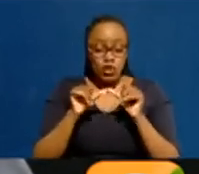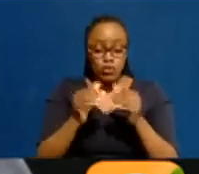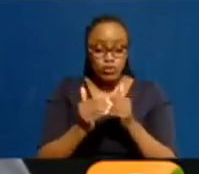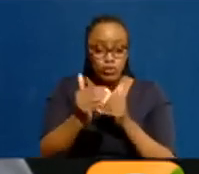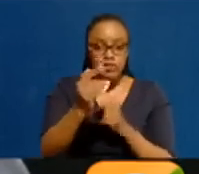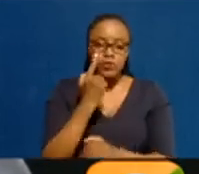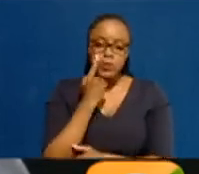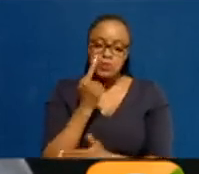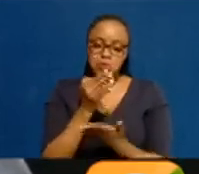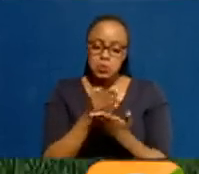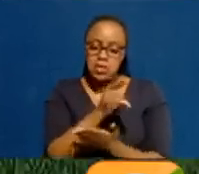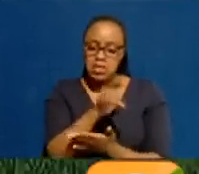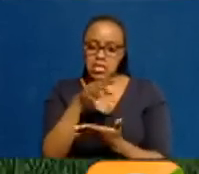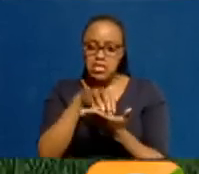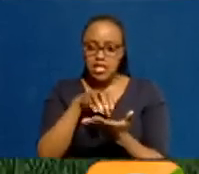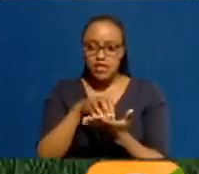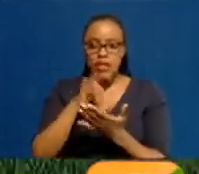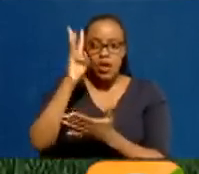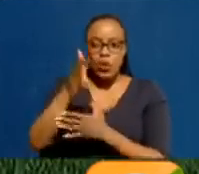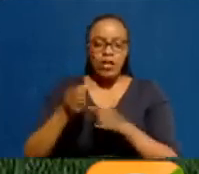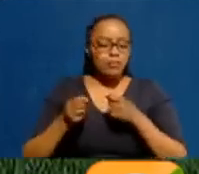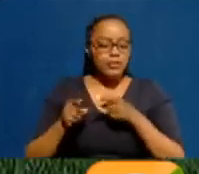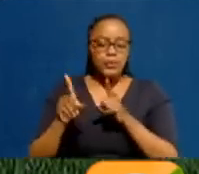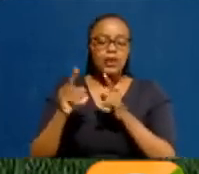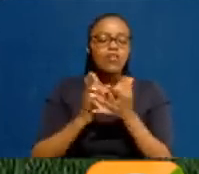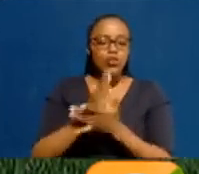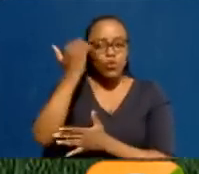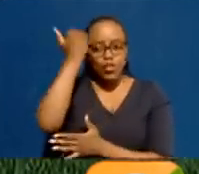utakuja kuona ya kwamba hiyo makesi itakuja kutupwa na makoti kwa sababu hakuna ushahidi.